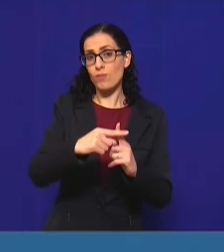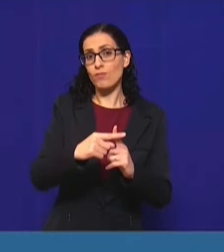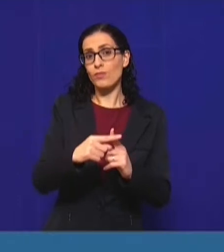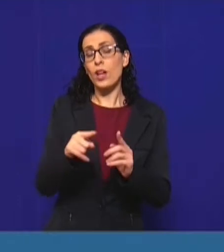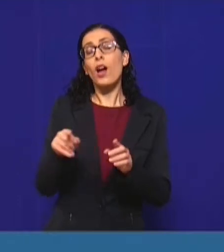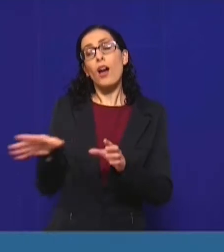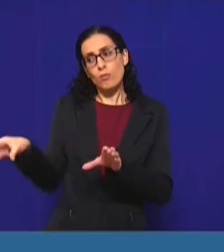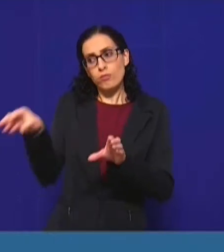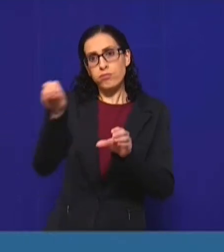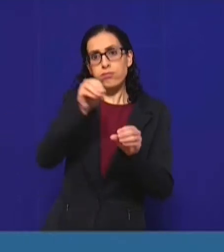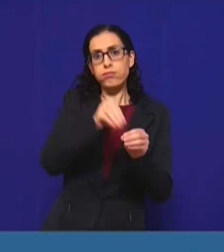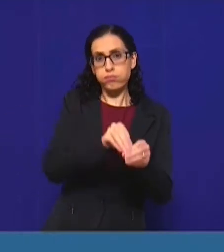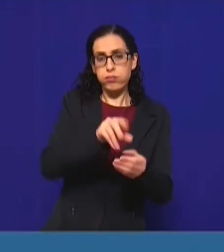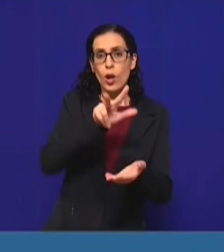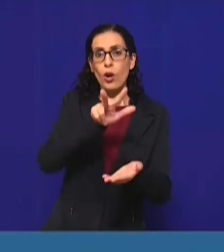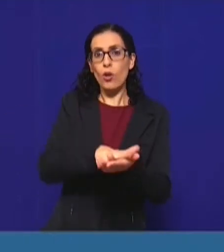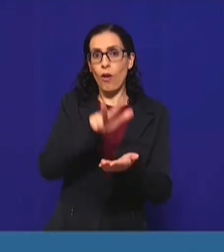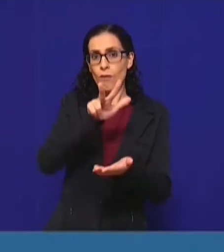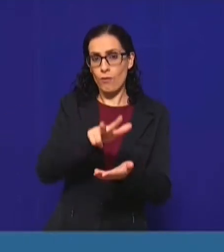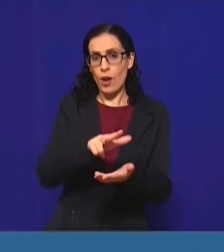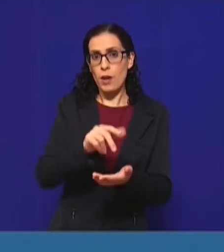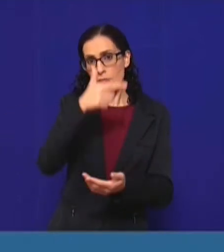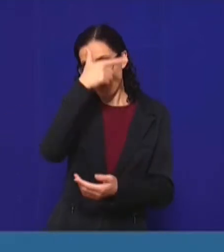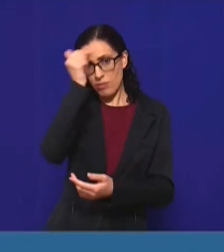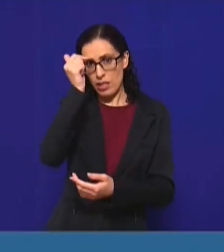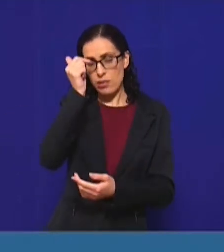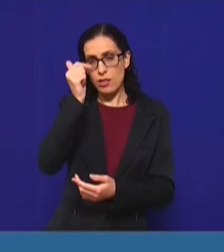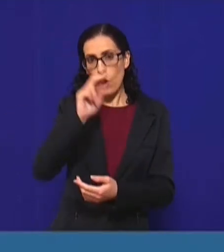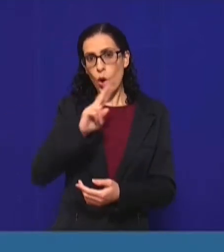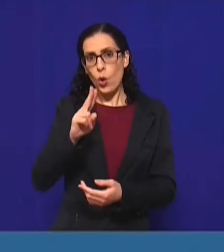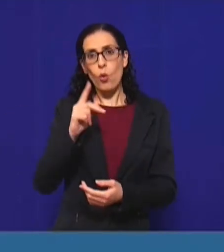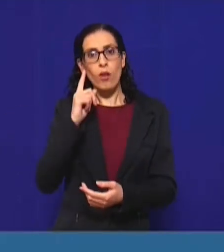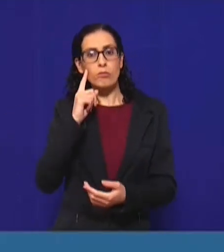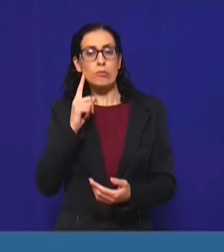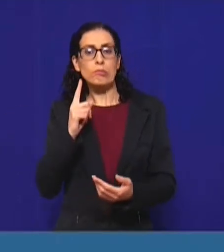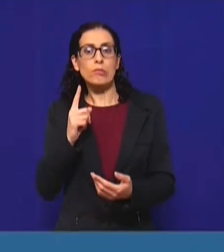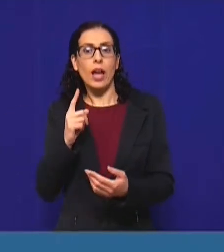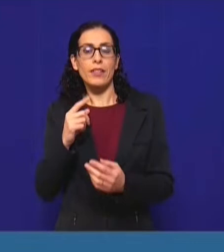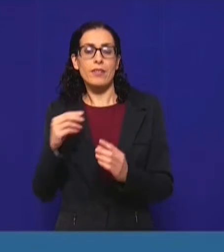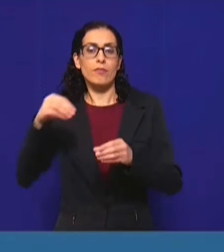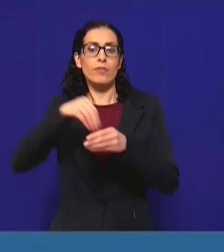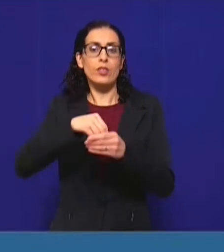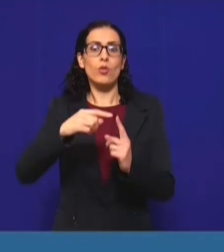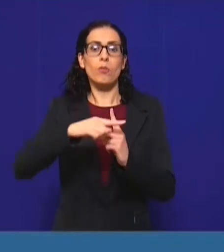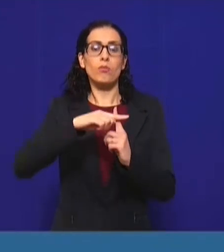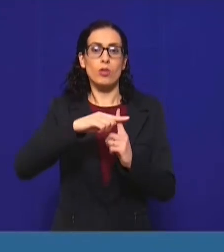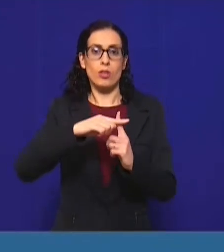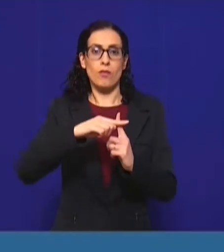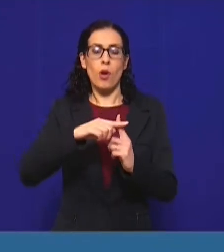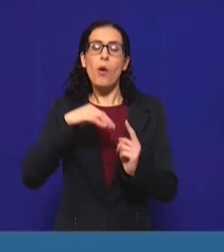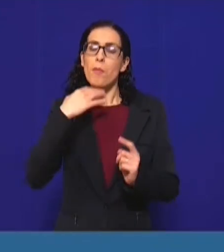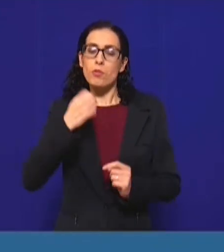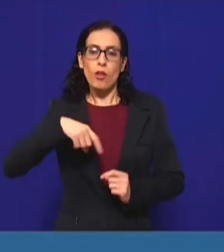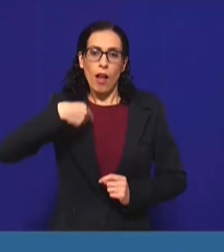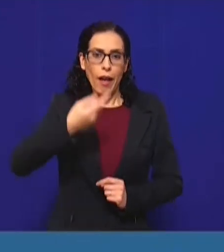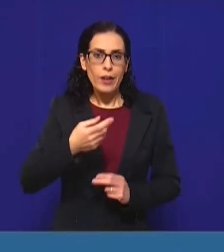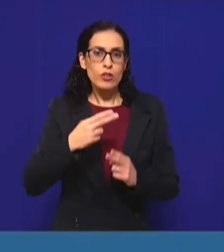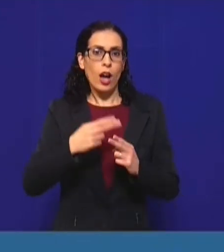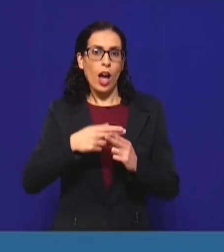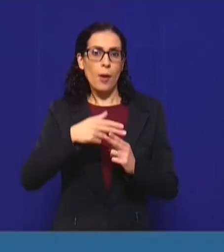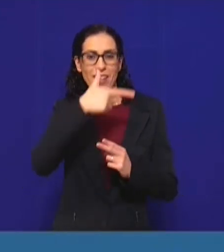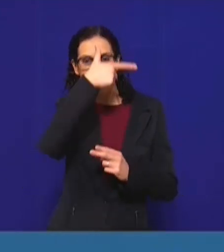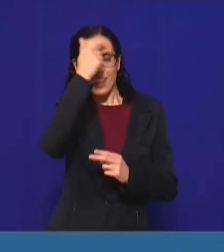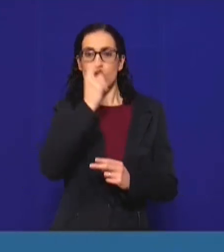dak noħduh bħala confirmatory test mill-ewwel allura jitqies bħala pożittiv mill-ewwel u m'għandux għalfejn jerġa' jagħmel